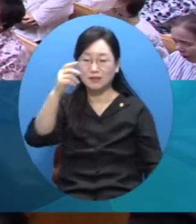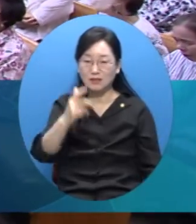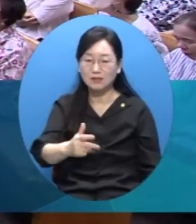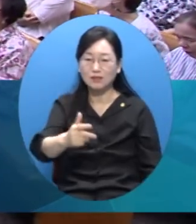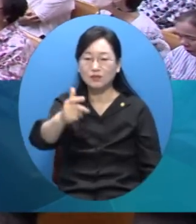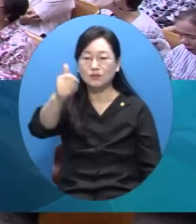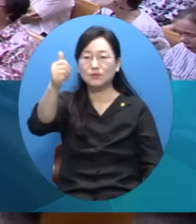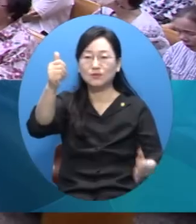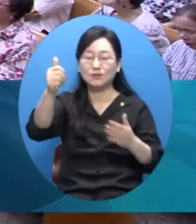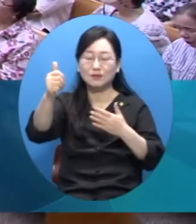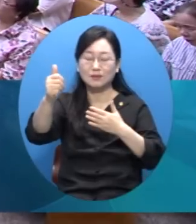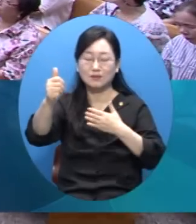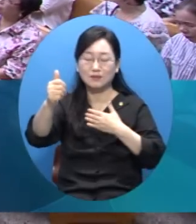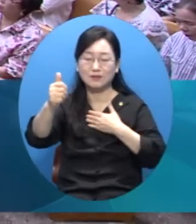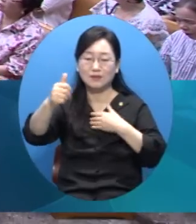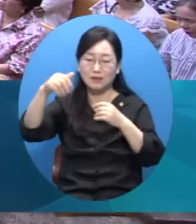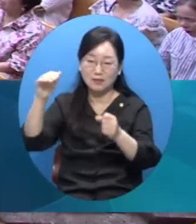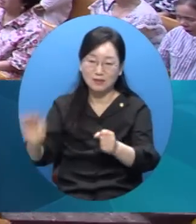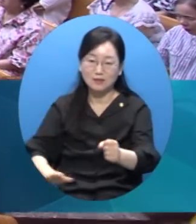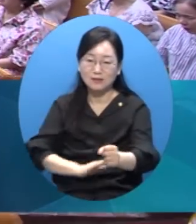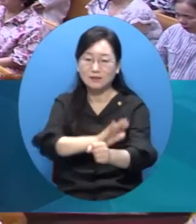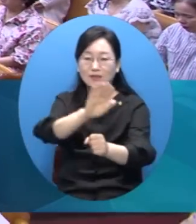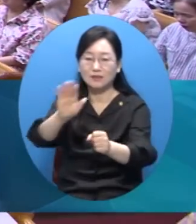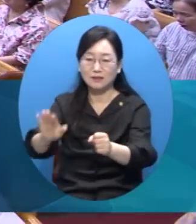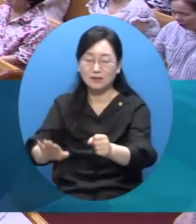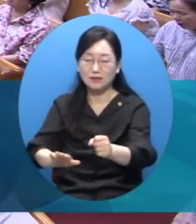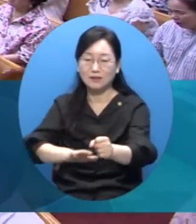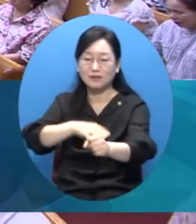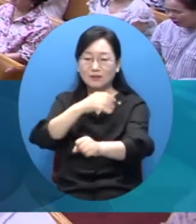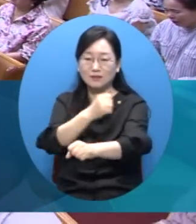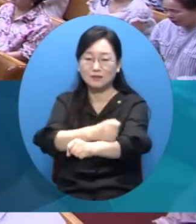언제나 주는 날